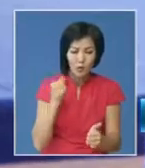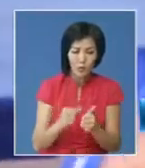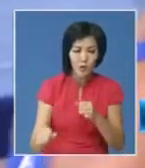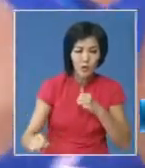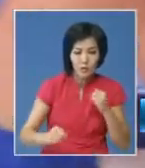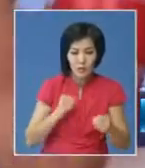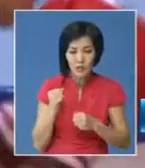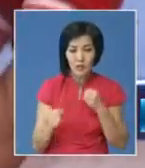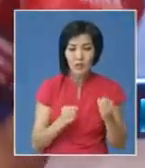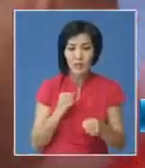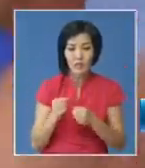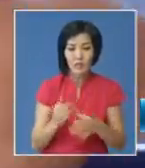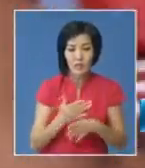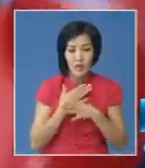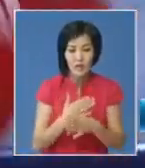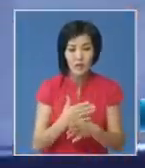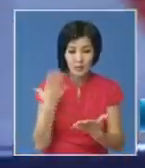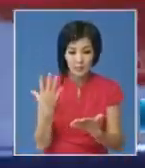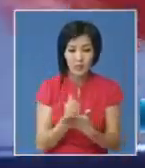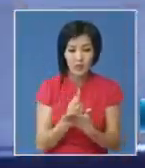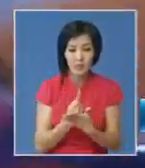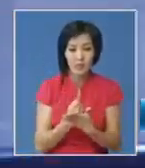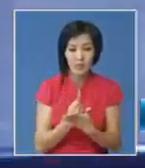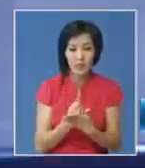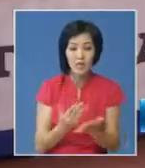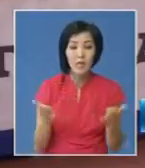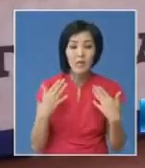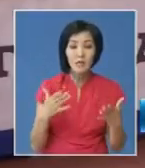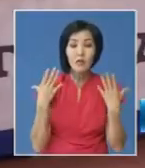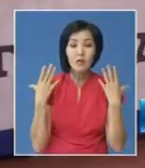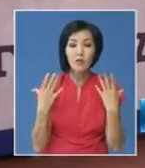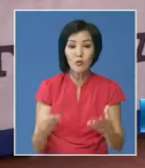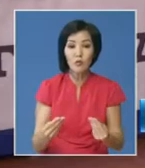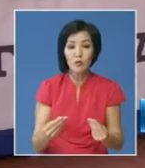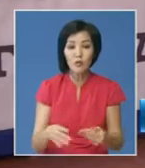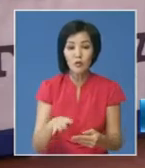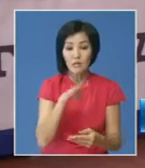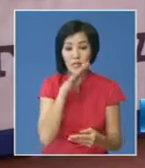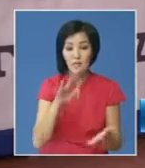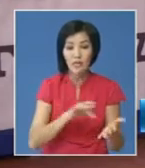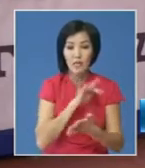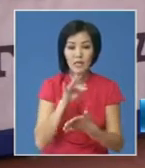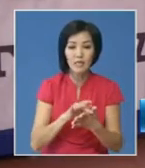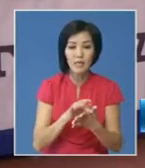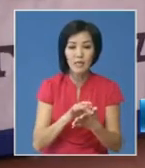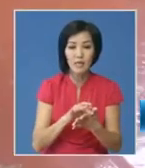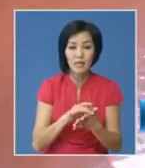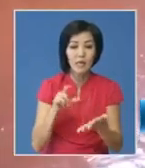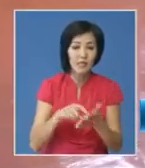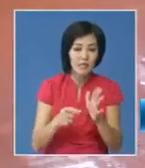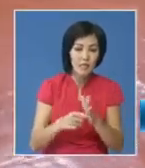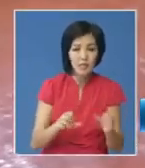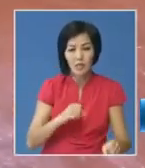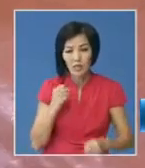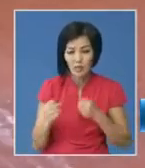өздіксіз дайындығының арқасында жетті дейді мамандар. Айбек демалыс күнінің өзінде Текелідегі жаттығу залында болып шеберлігін шыңдайды.